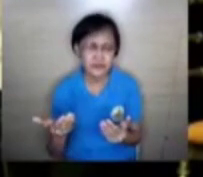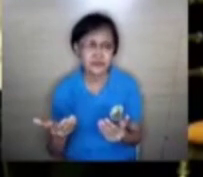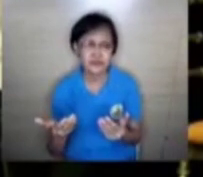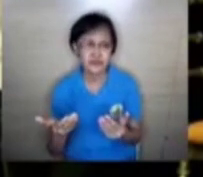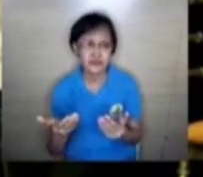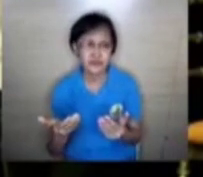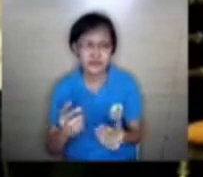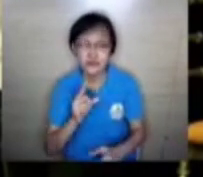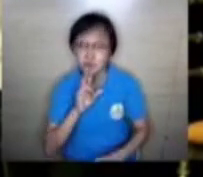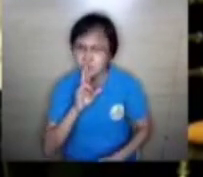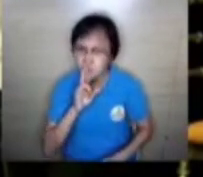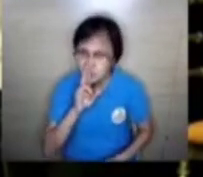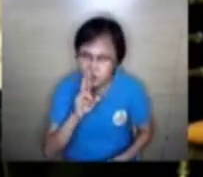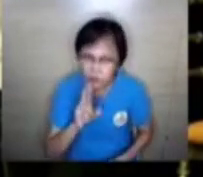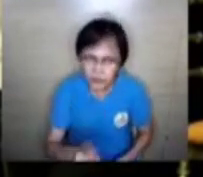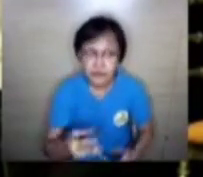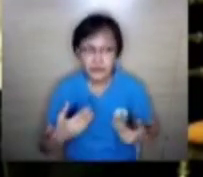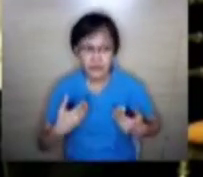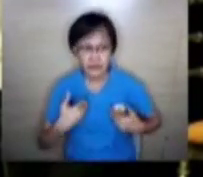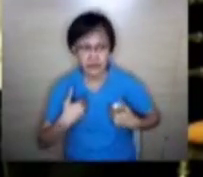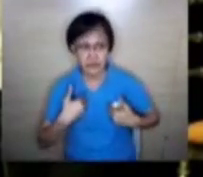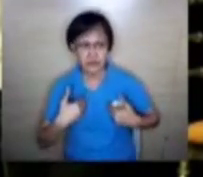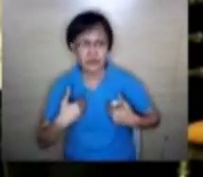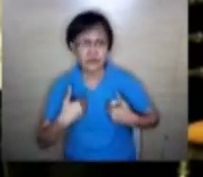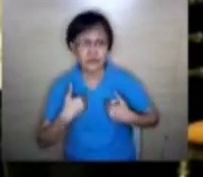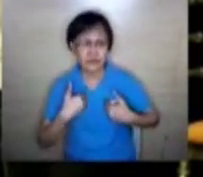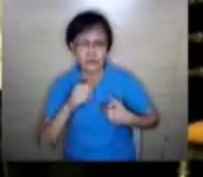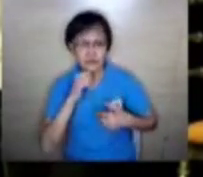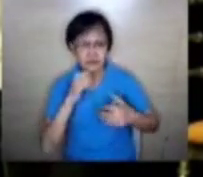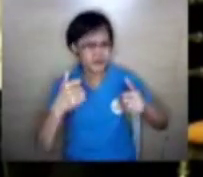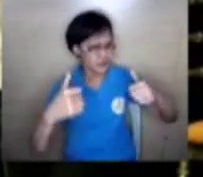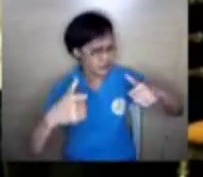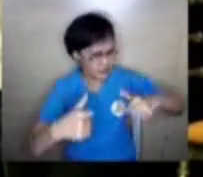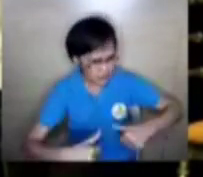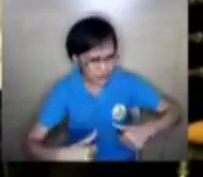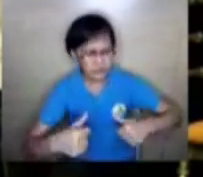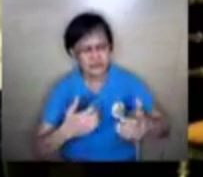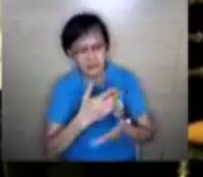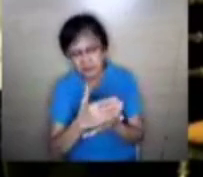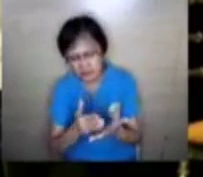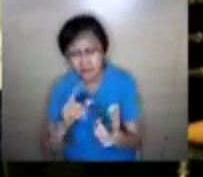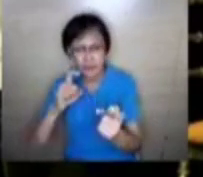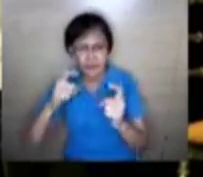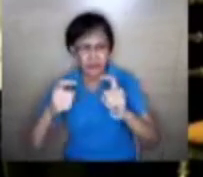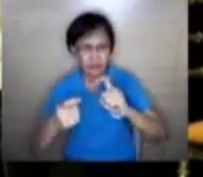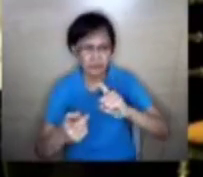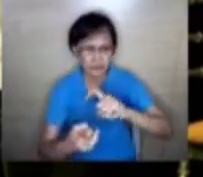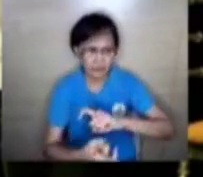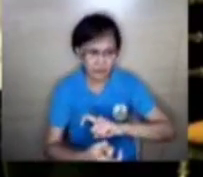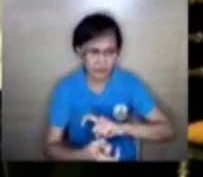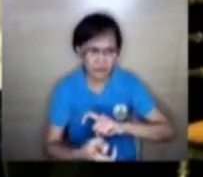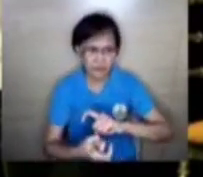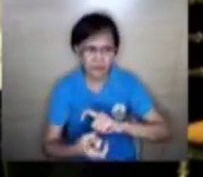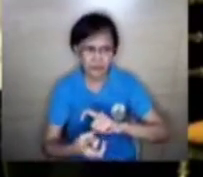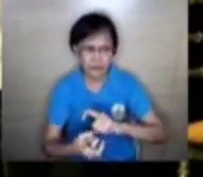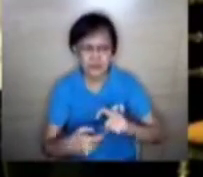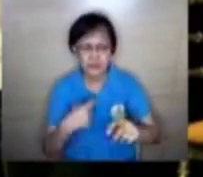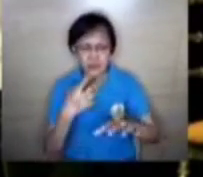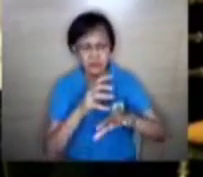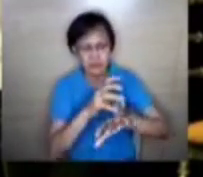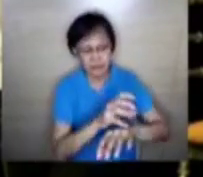Ang realidad na may mga hindi talaga sasang-ayon sa mga reforma, lalo na yung mga matagal nang nakain ng